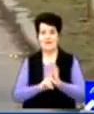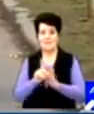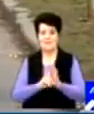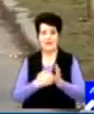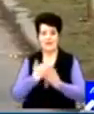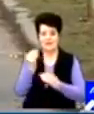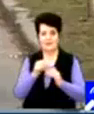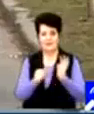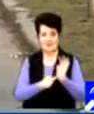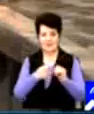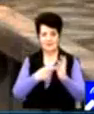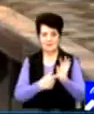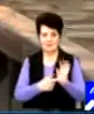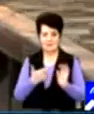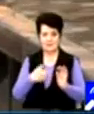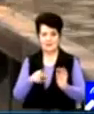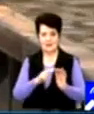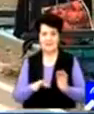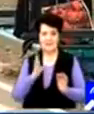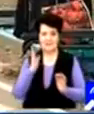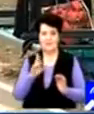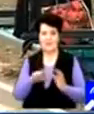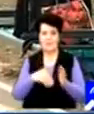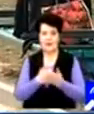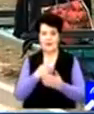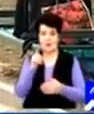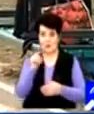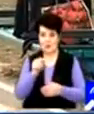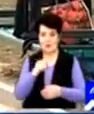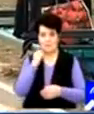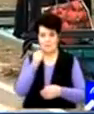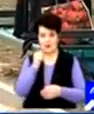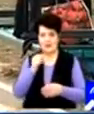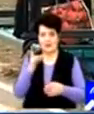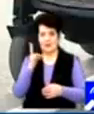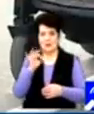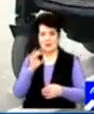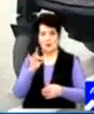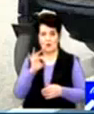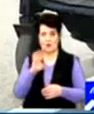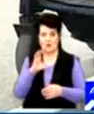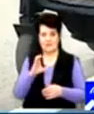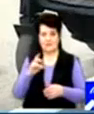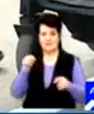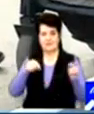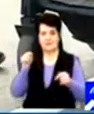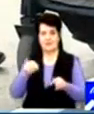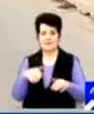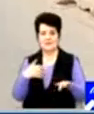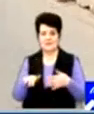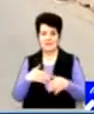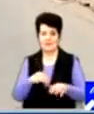până la 16-17 grade se vor menține până luni. În schimb, de mâine, cerul va fi noros și se așteaptă precipitații slabe. De